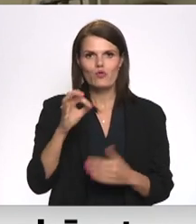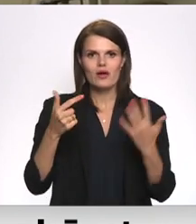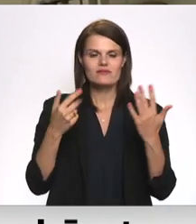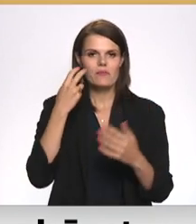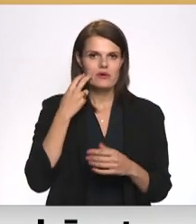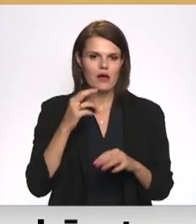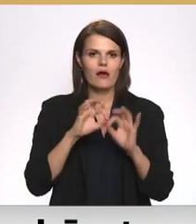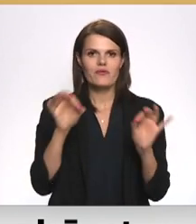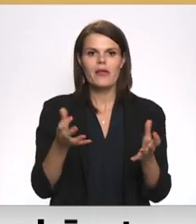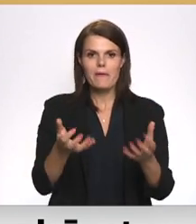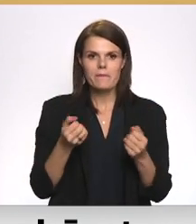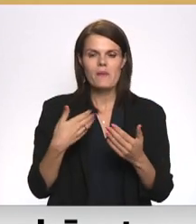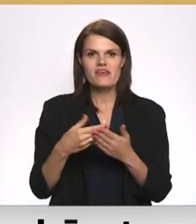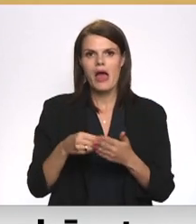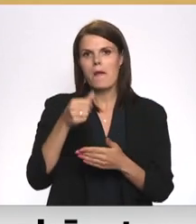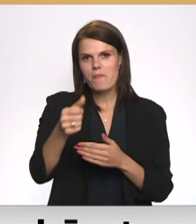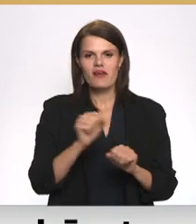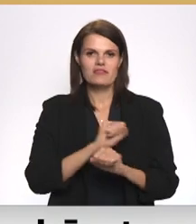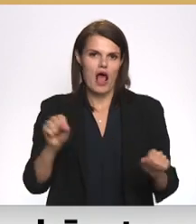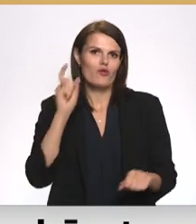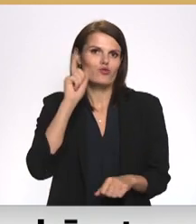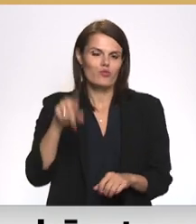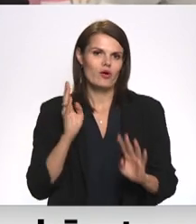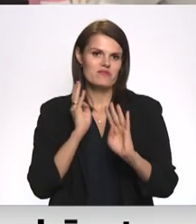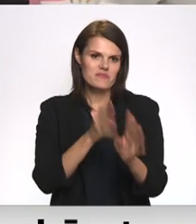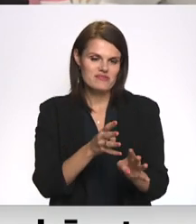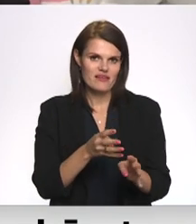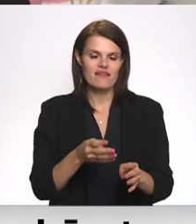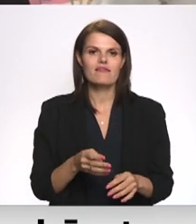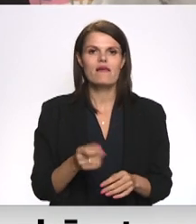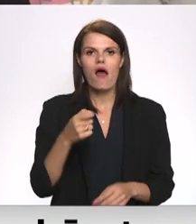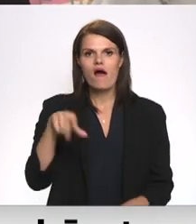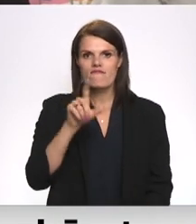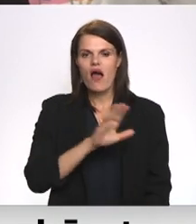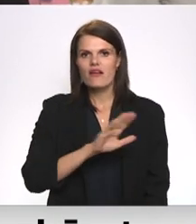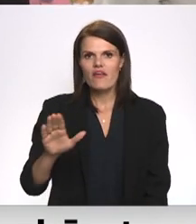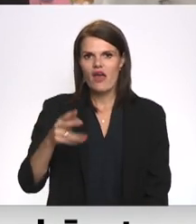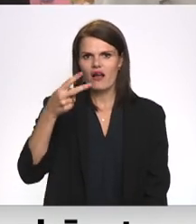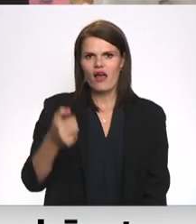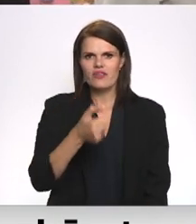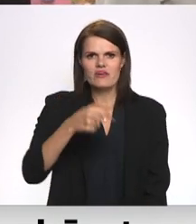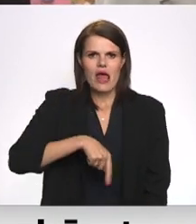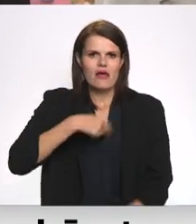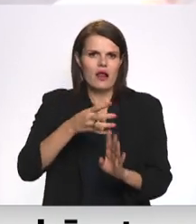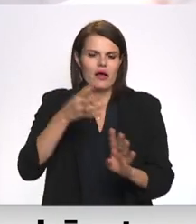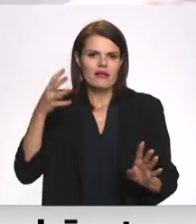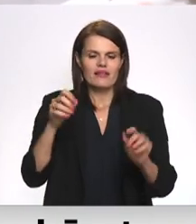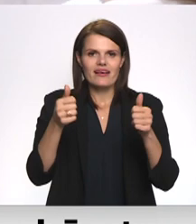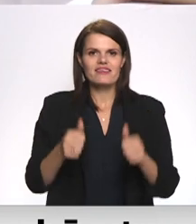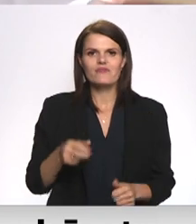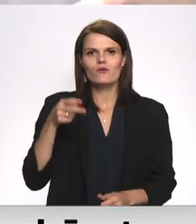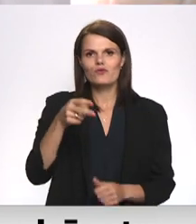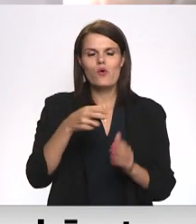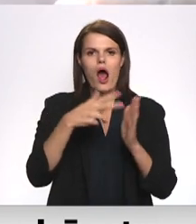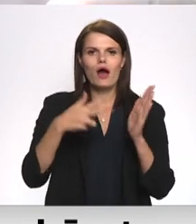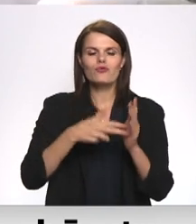ka pieņēma. Ja maksā, tad bija ātrāk, protams, tā rinda arī. Vairāk nekā 2 gadus ilgā rinda izveidojās